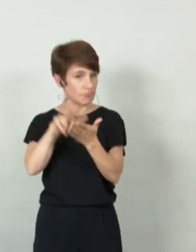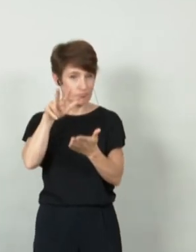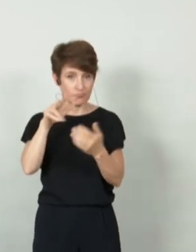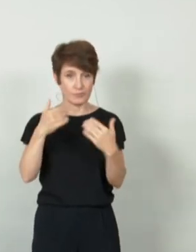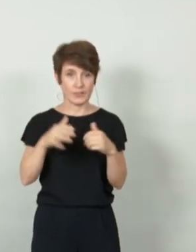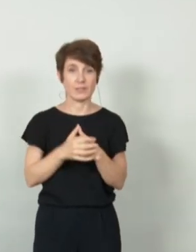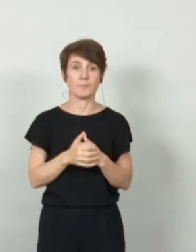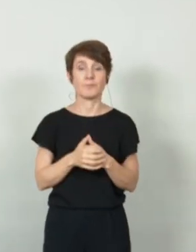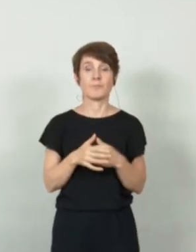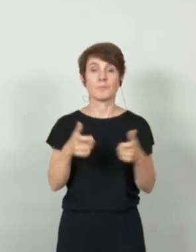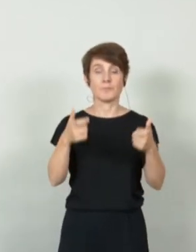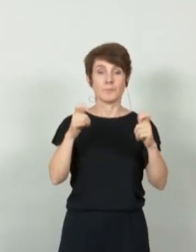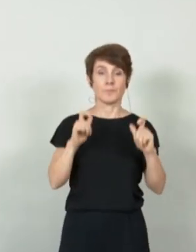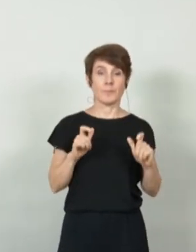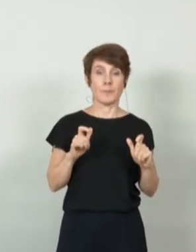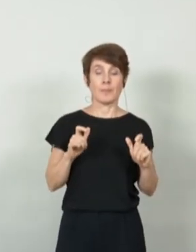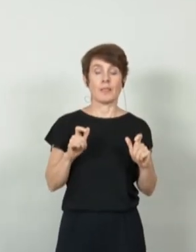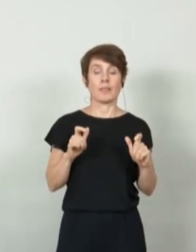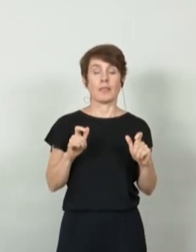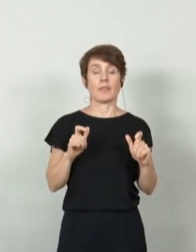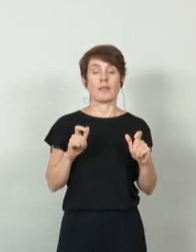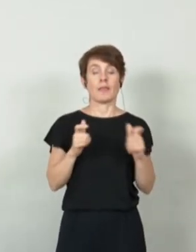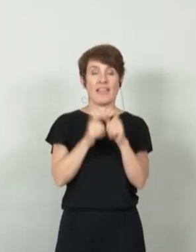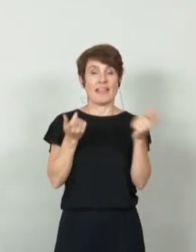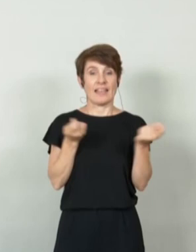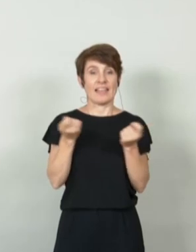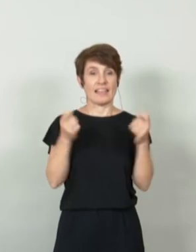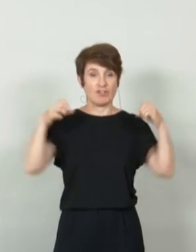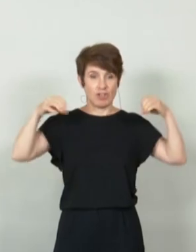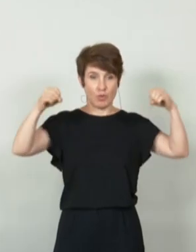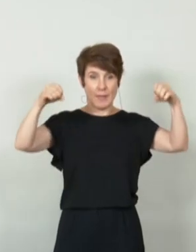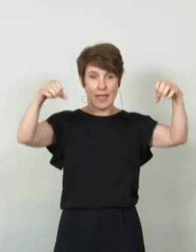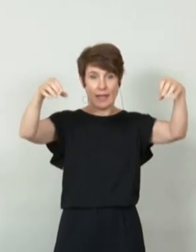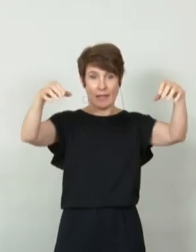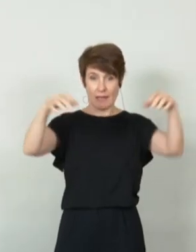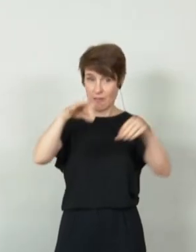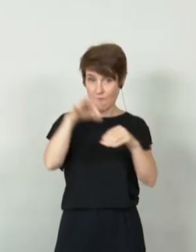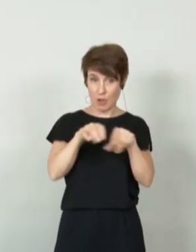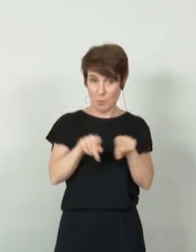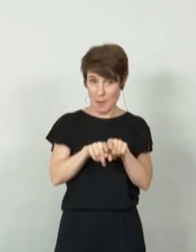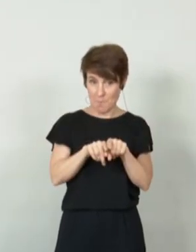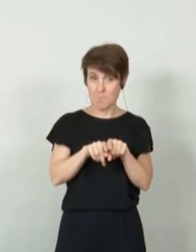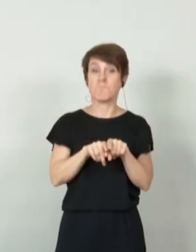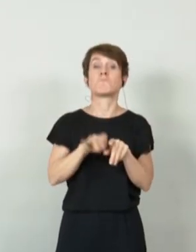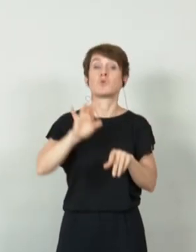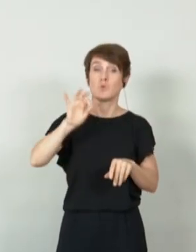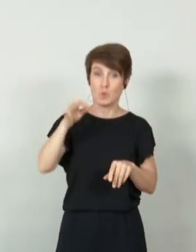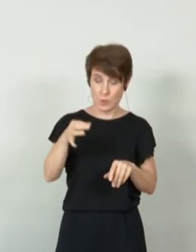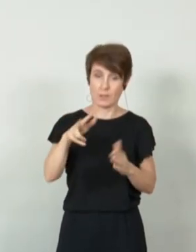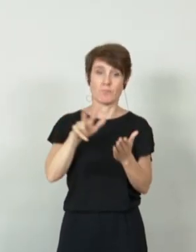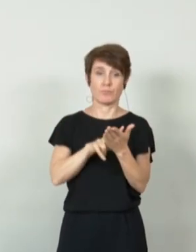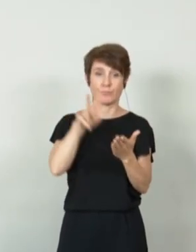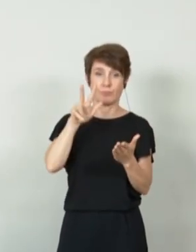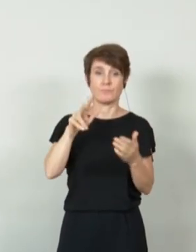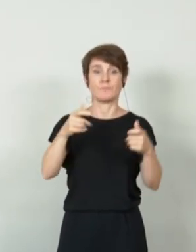adoptée la même chose pour la régie lumière même vote même vote des libération